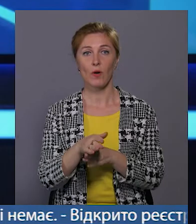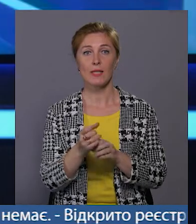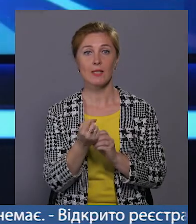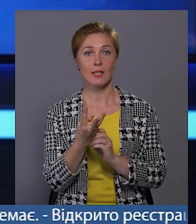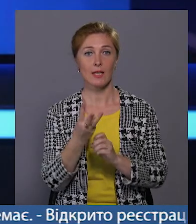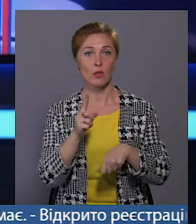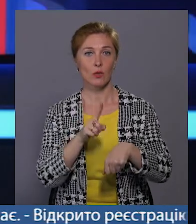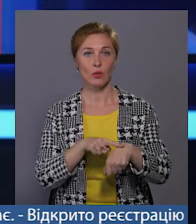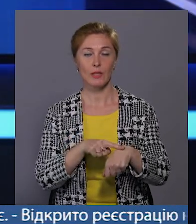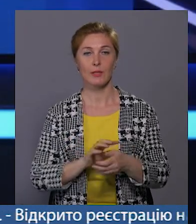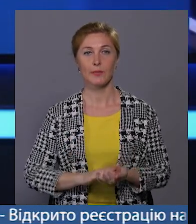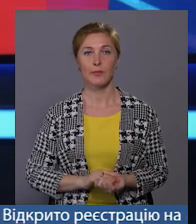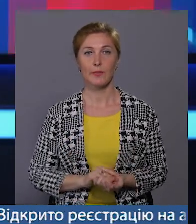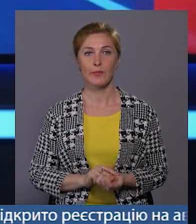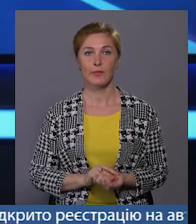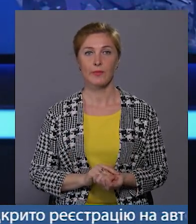13-ї години.